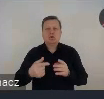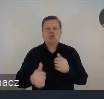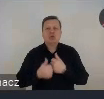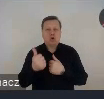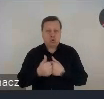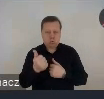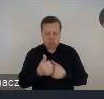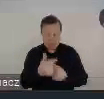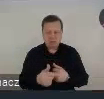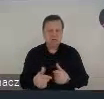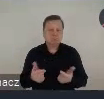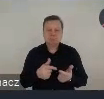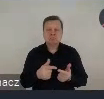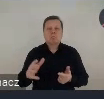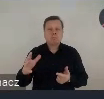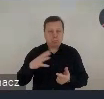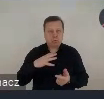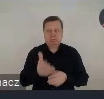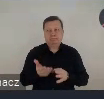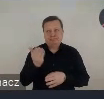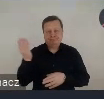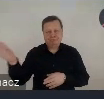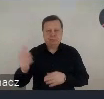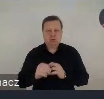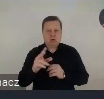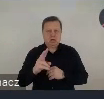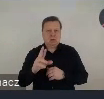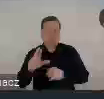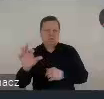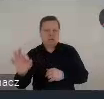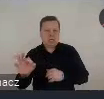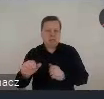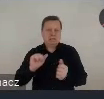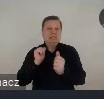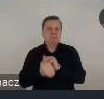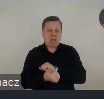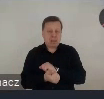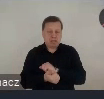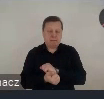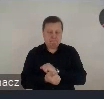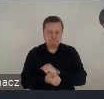które potwierdzają, że rzeczywiście zmiana w zarządzie nastąpiła.